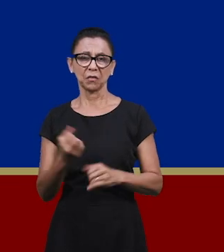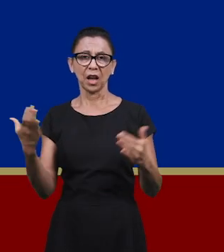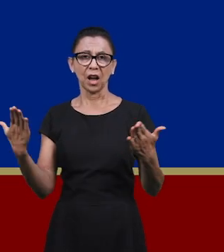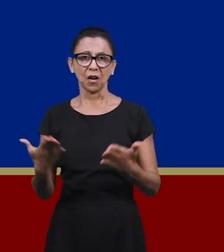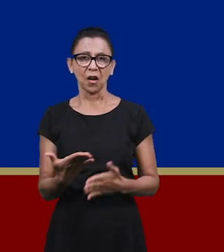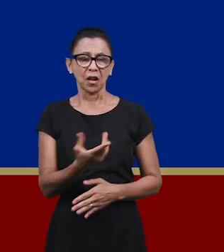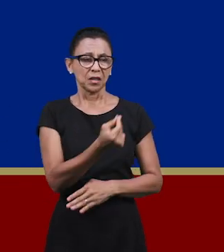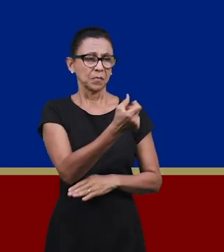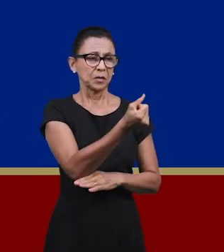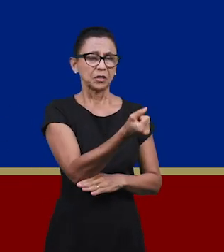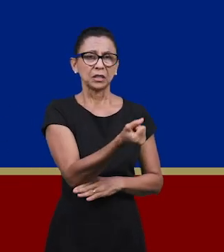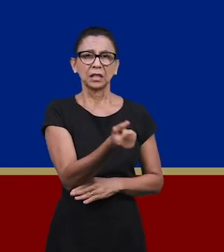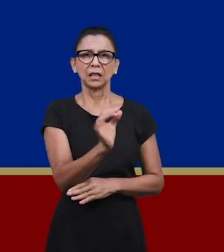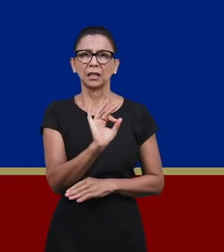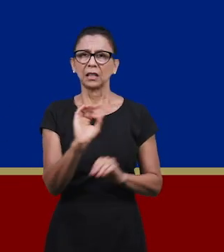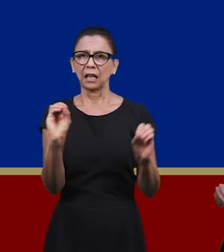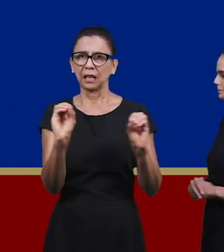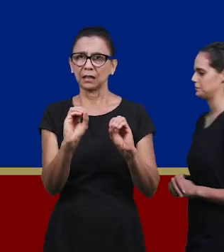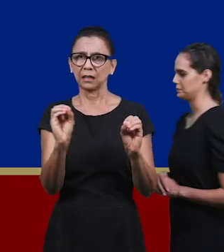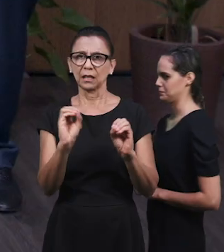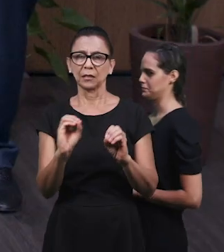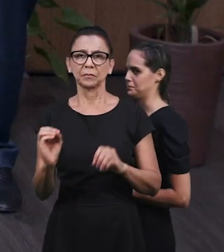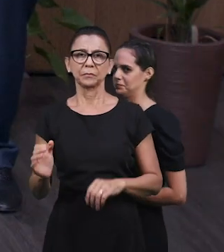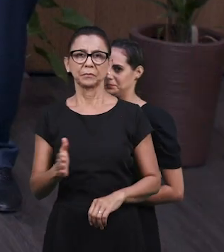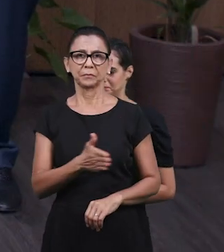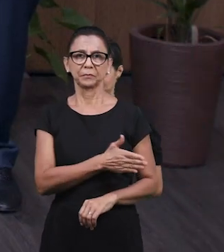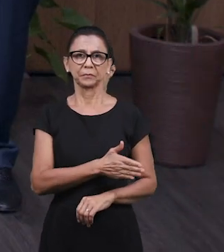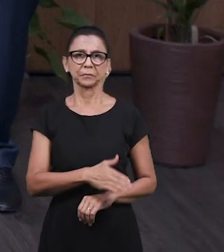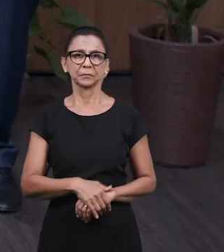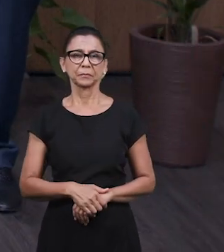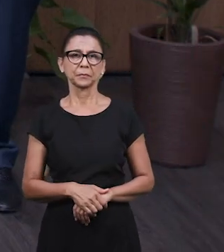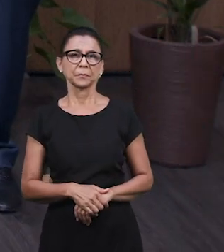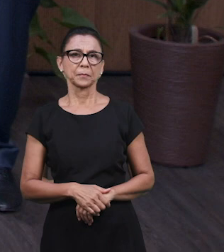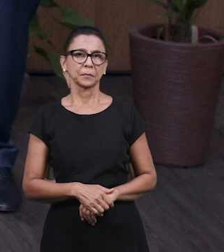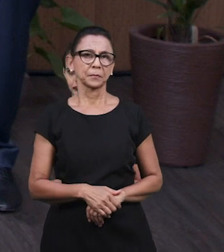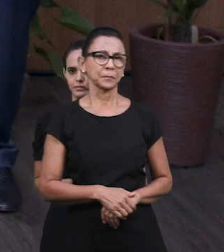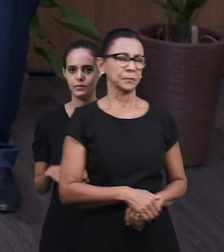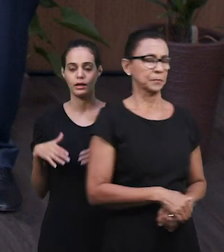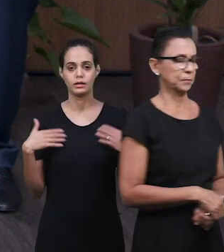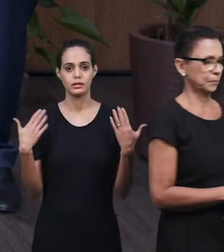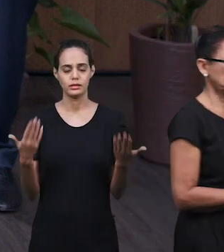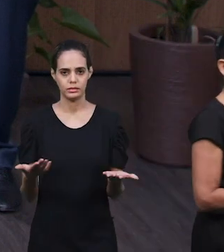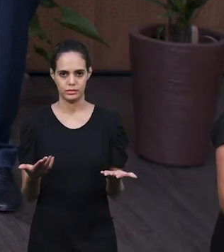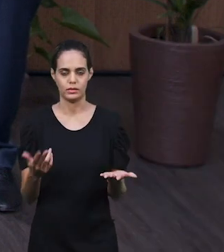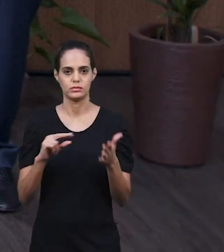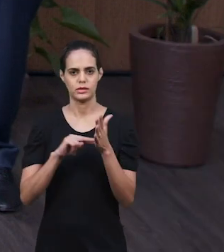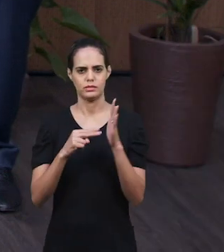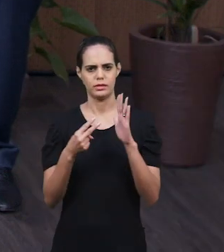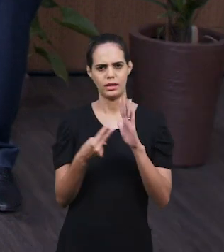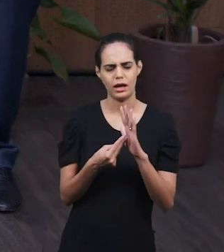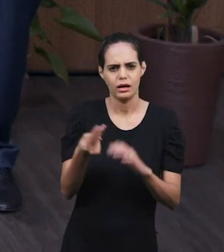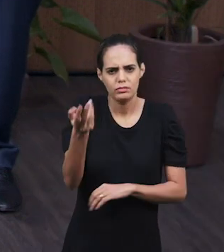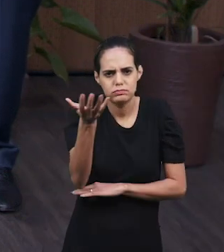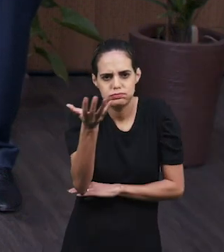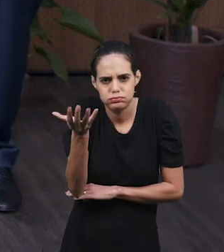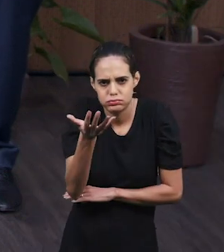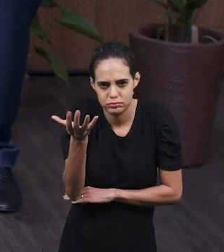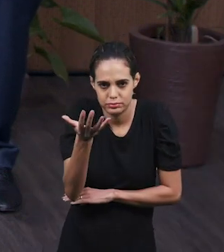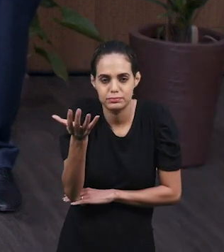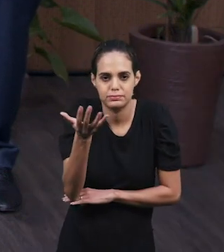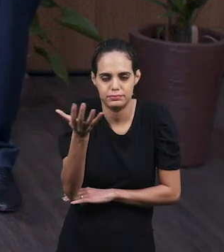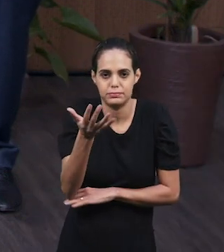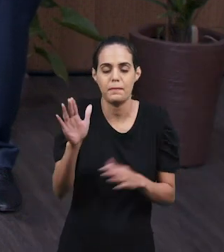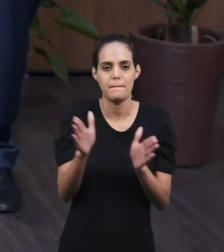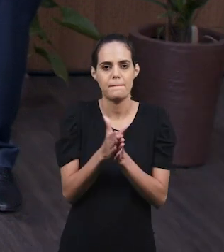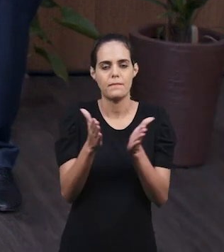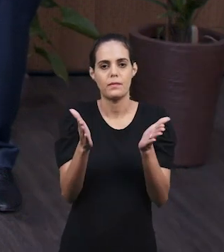en laissant derrière nous le fait de demander de l'aumône. L'aumône ici, Sergio, parle de